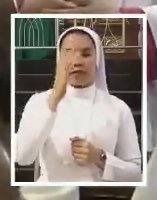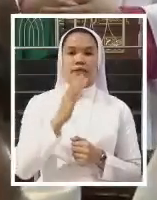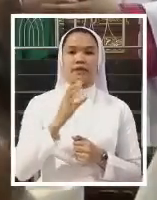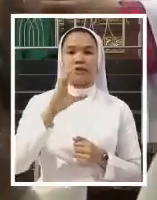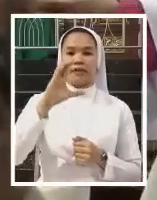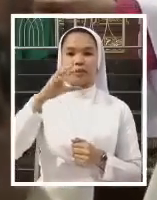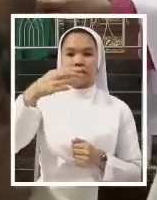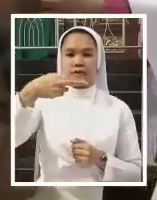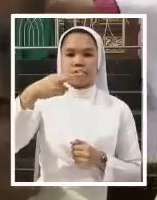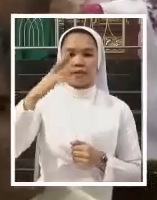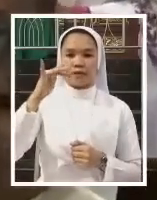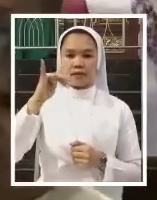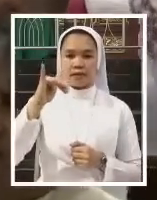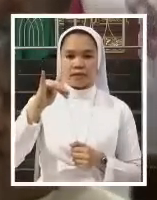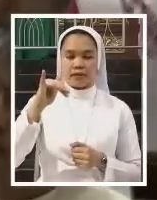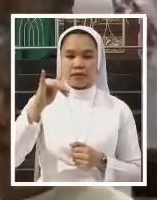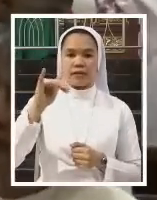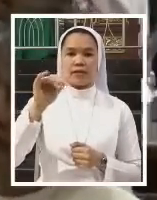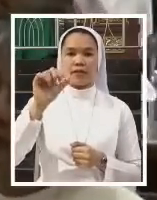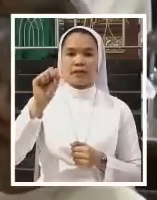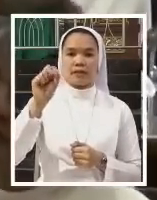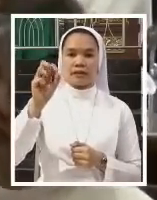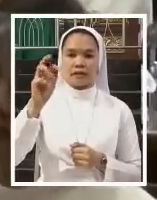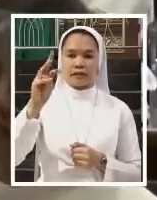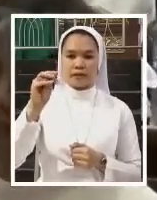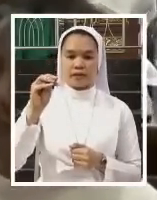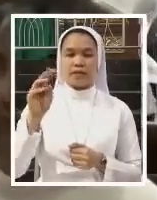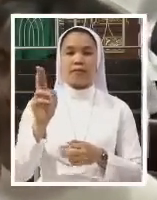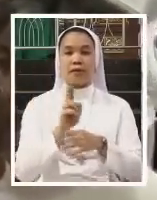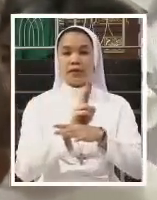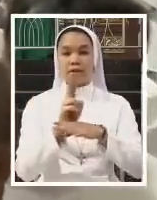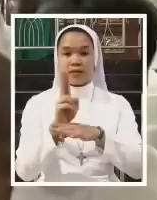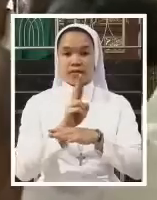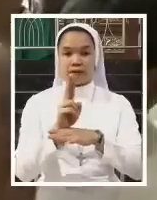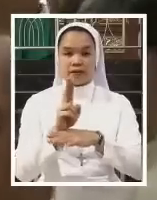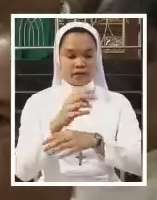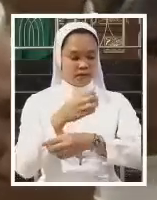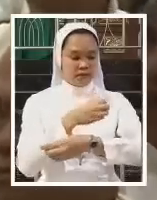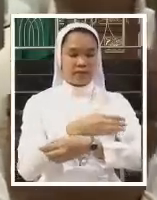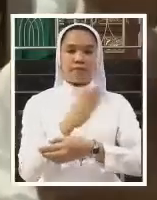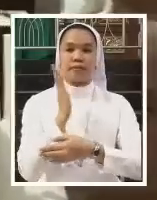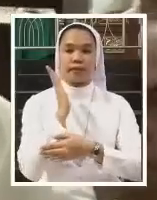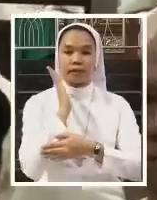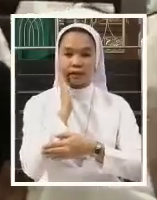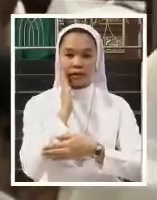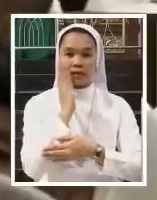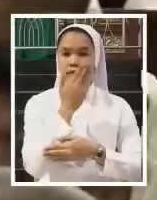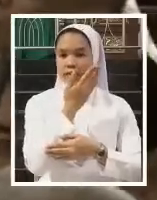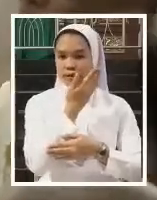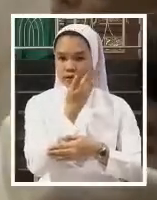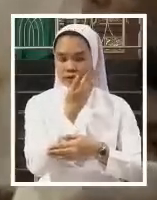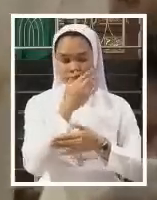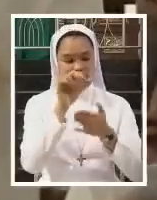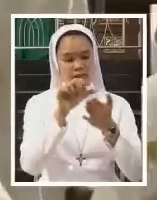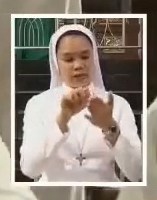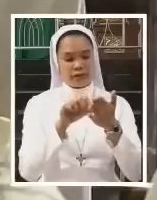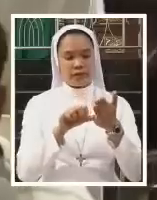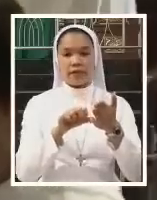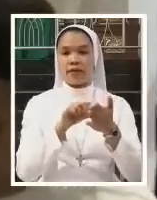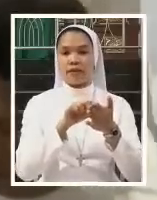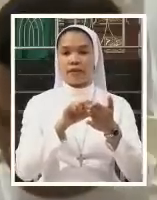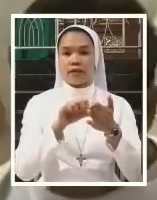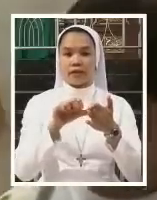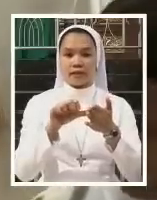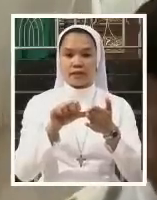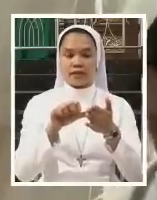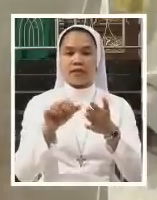An krisma ginagamit sa pagbunyag, pagkumpil, pagorden,